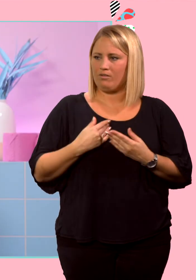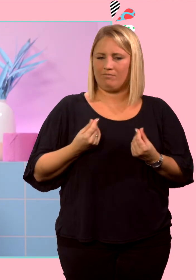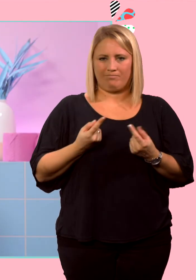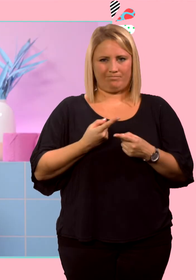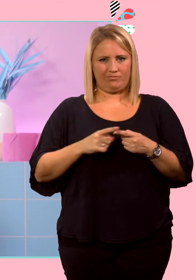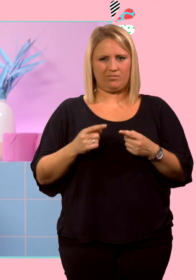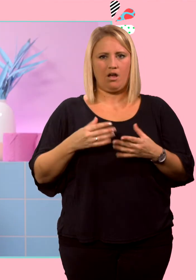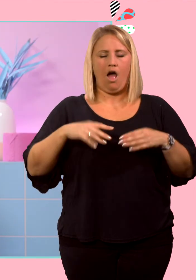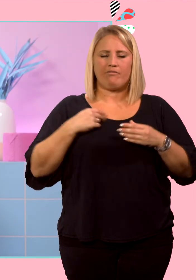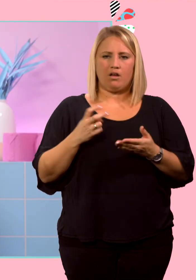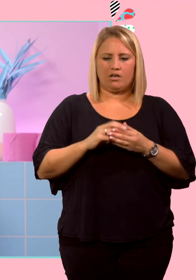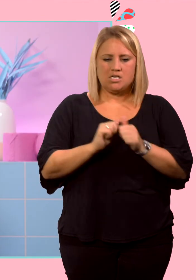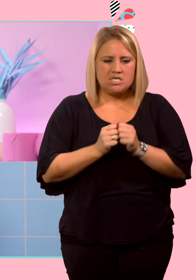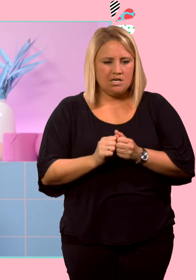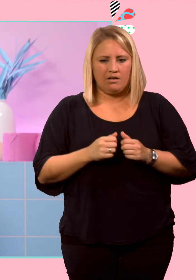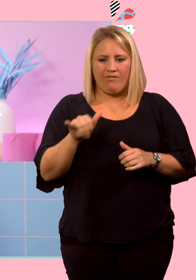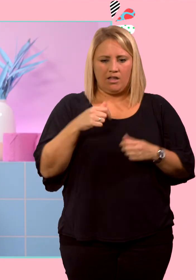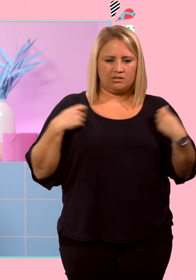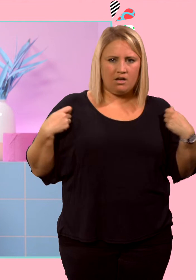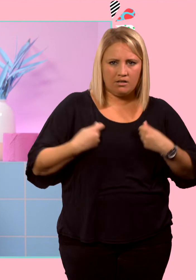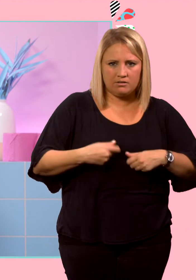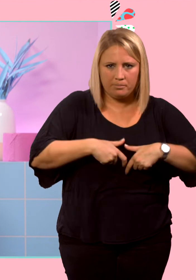nicht mehr dieser Kampf, auf welchen BH ziehe ich denn jetzt an.